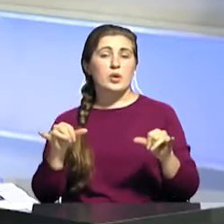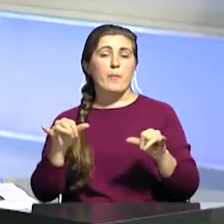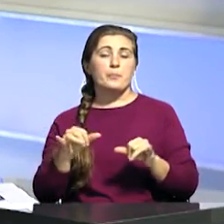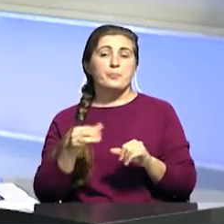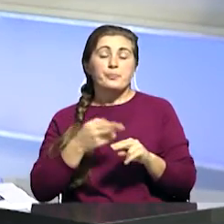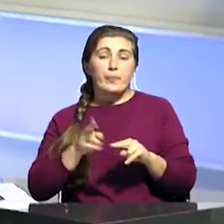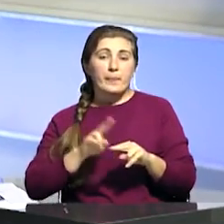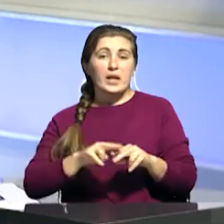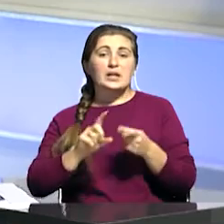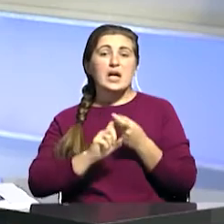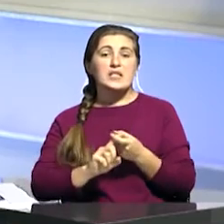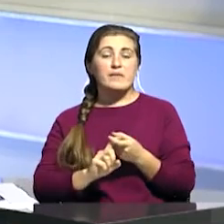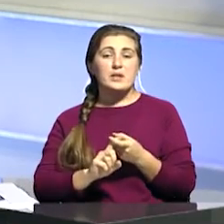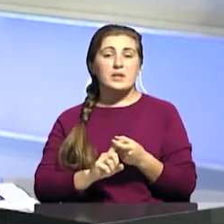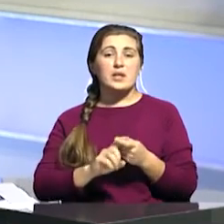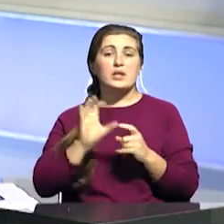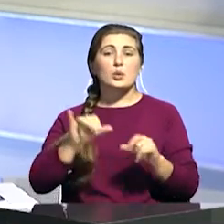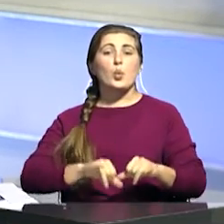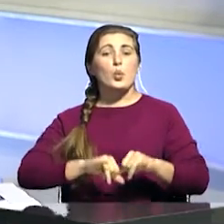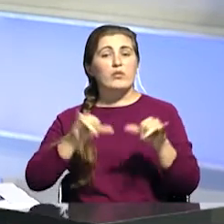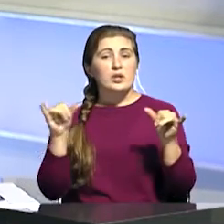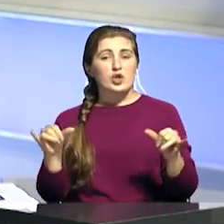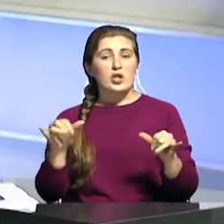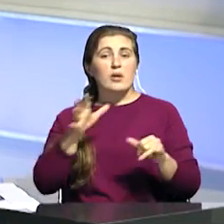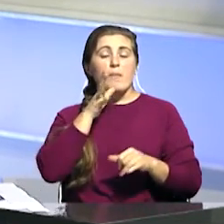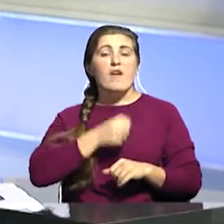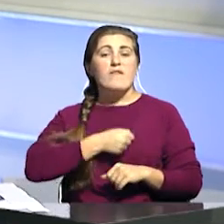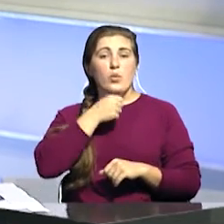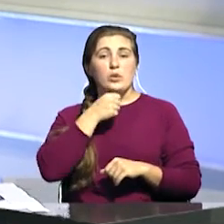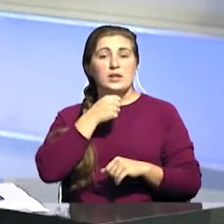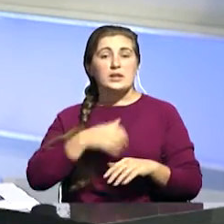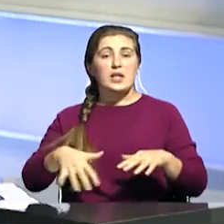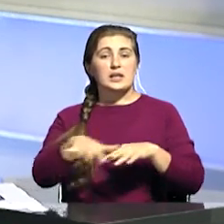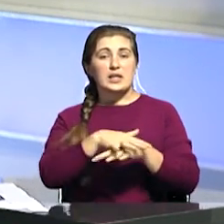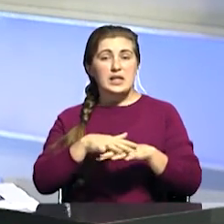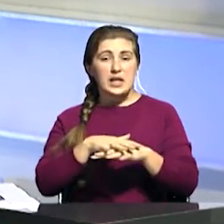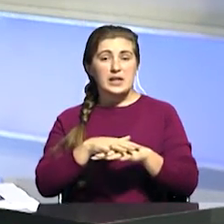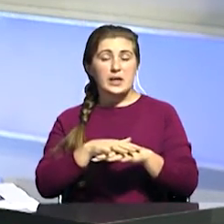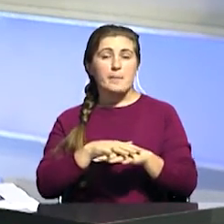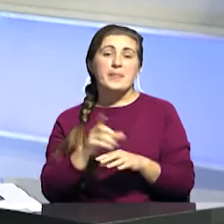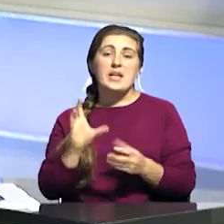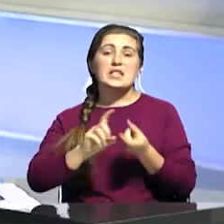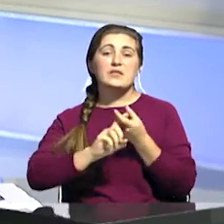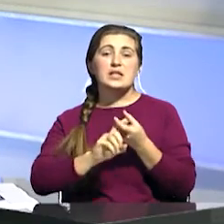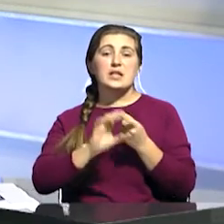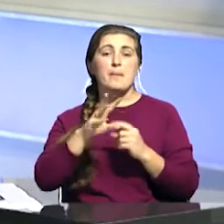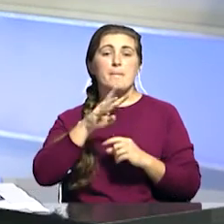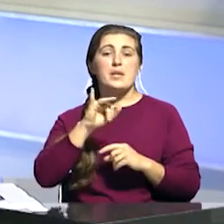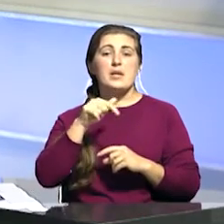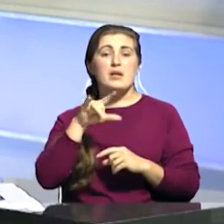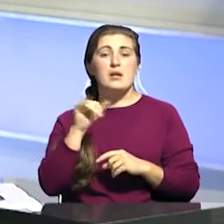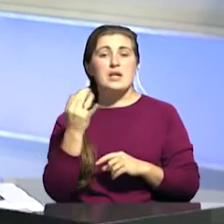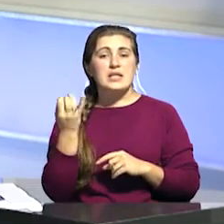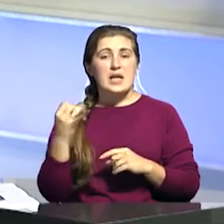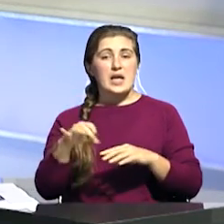в связи с увеличением возраста населения, в связи с миграцией населения.